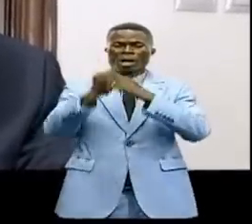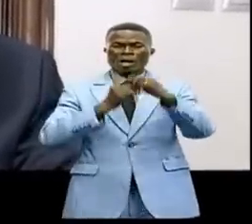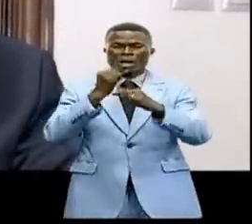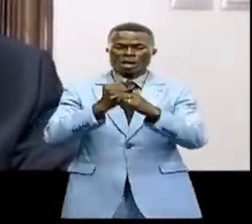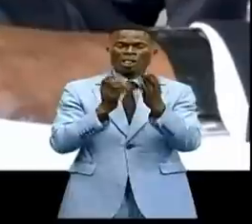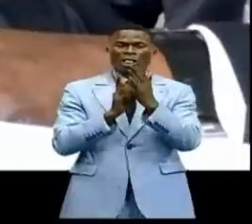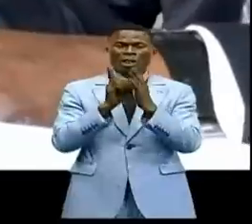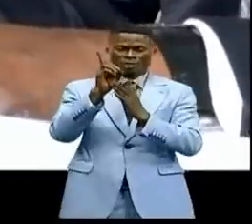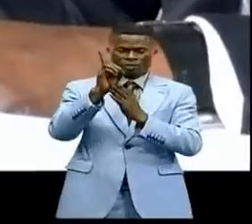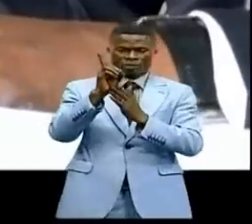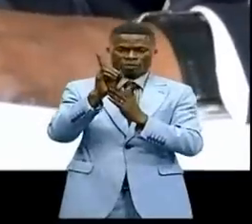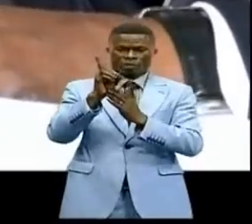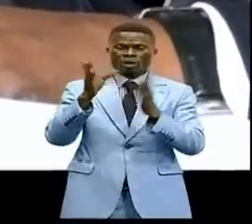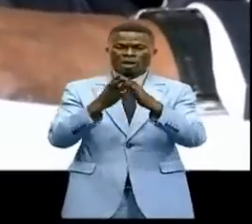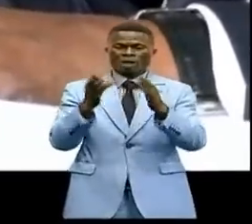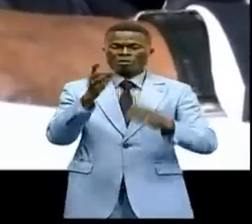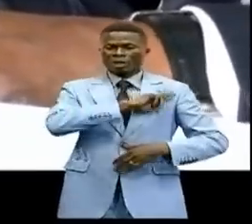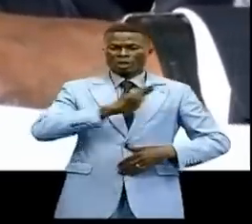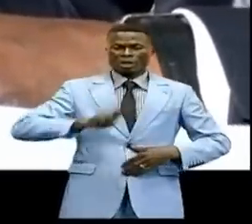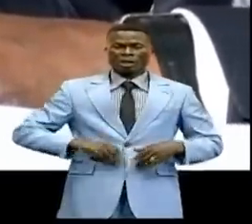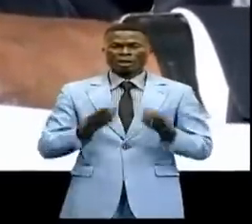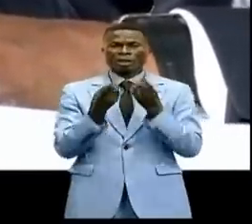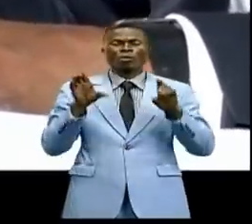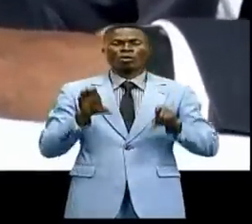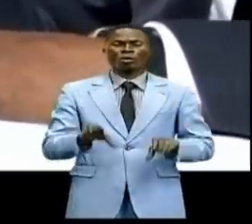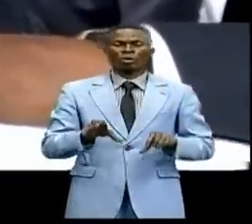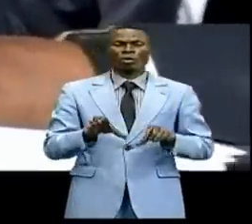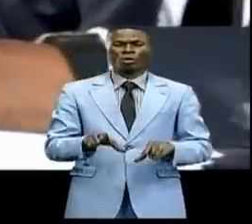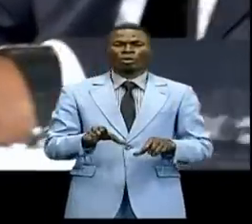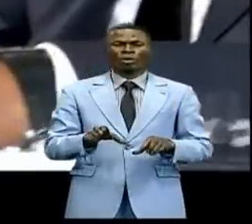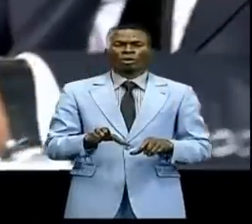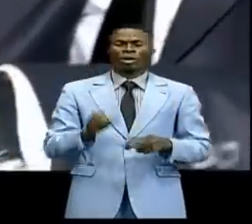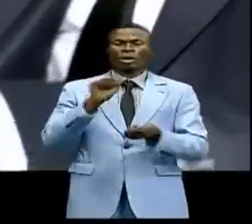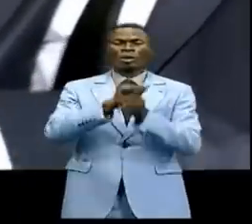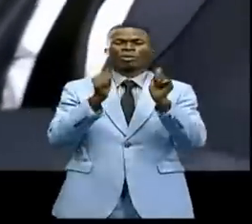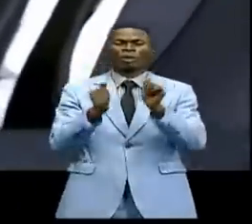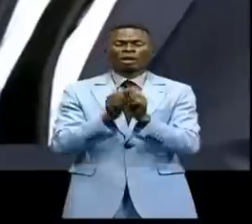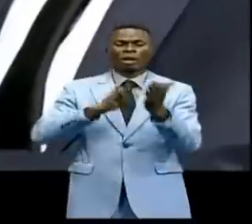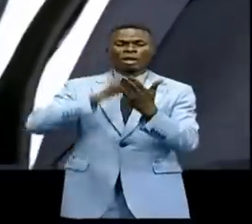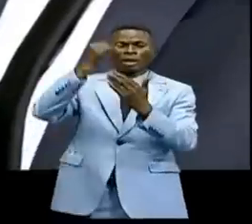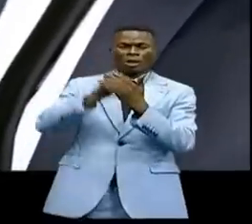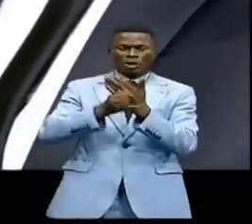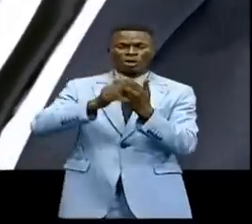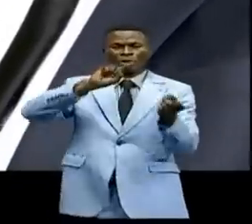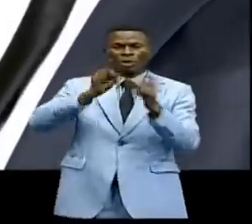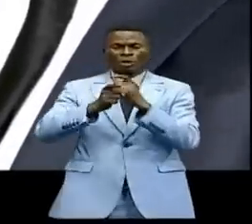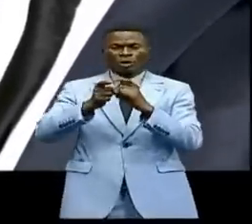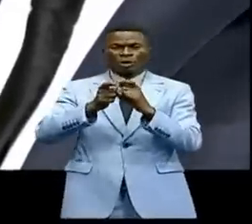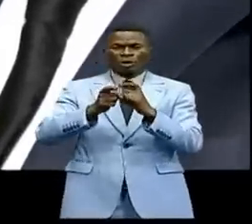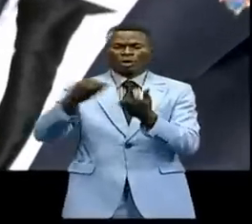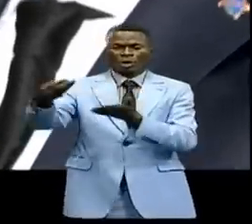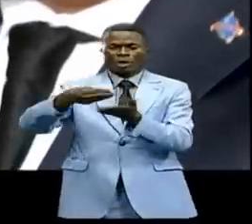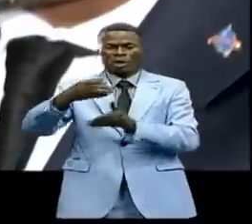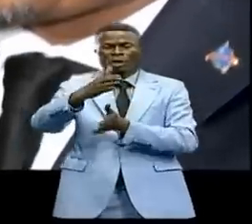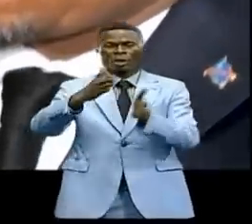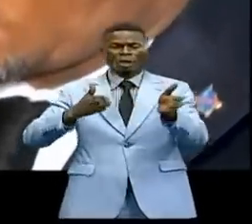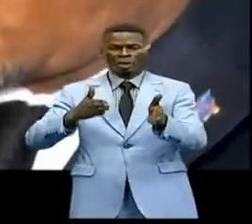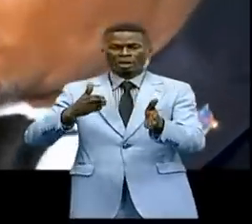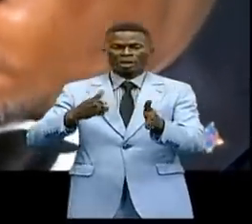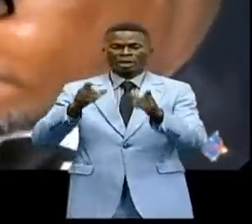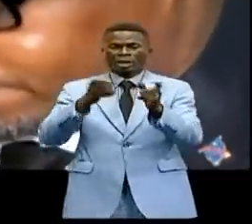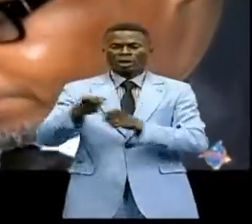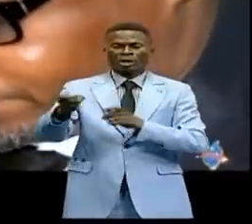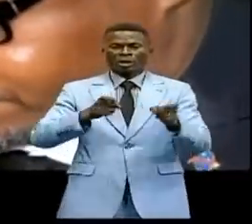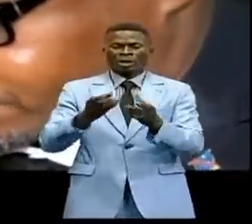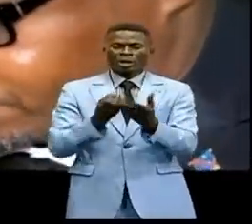des développements et la République démocratique du Congo au titre de projet d'amélioration du recouvrement des recettes et de la